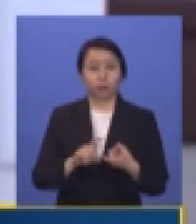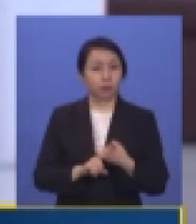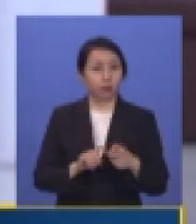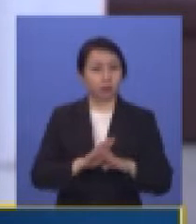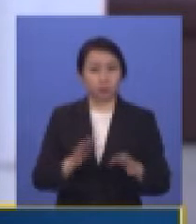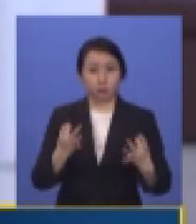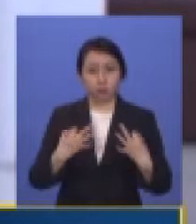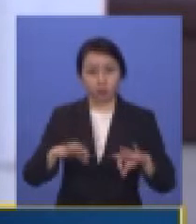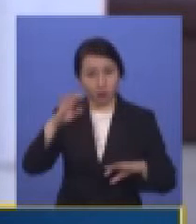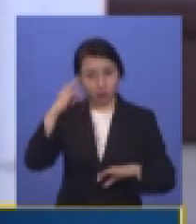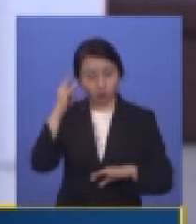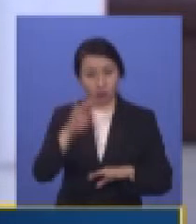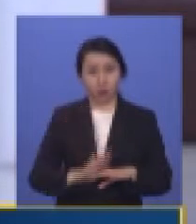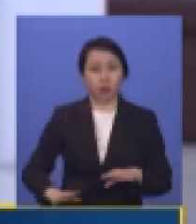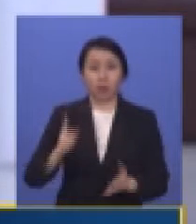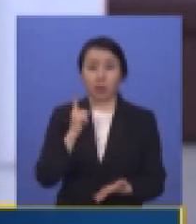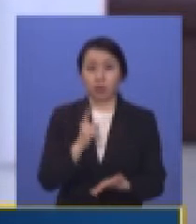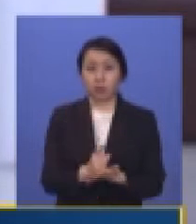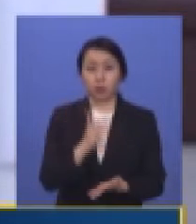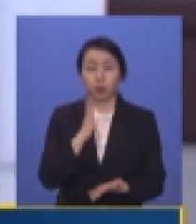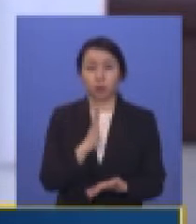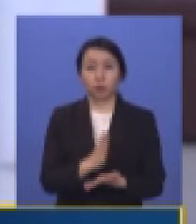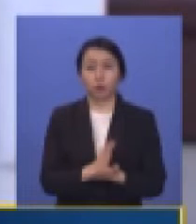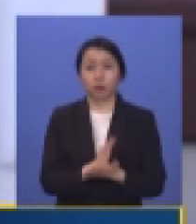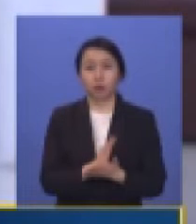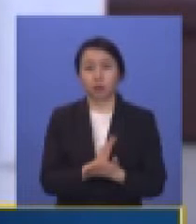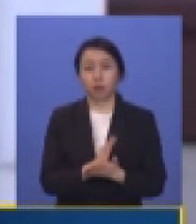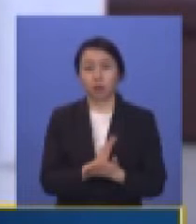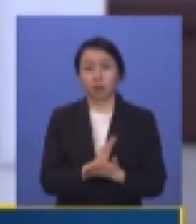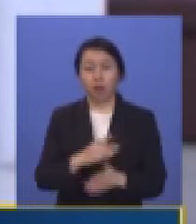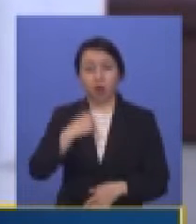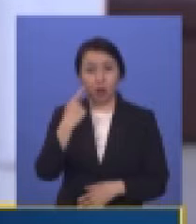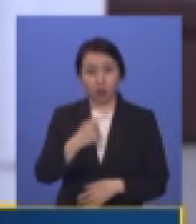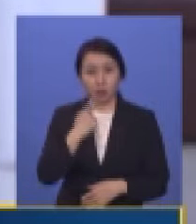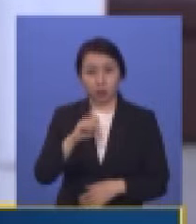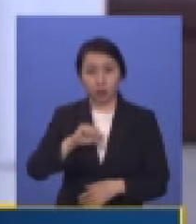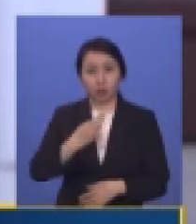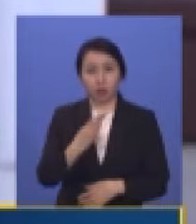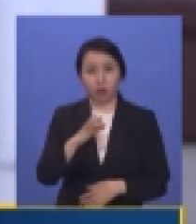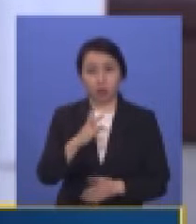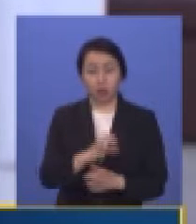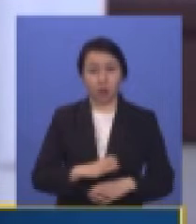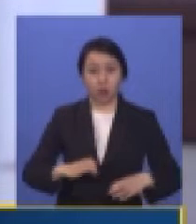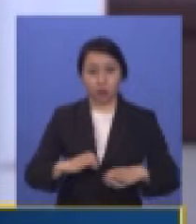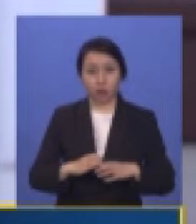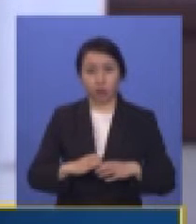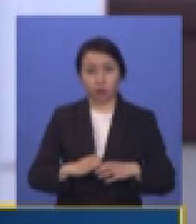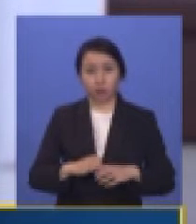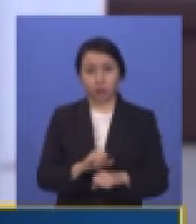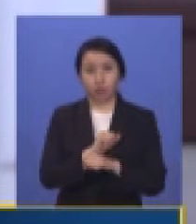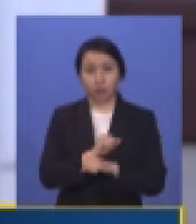независимое государство алашарда должно существовать, и говорит о создании алашской армии